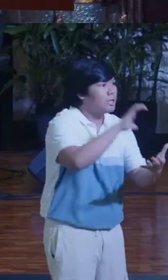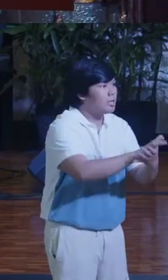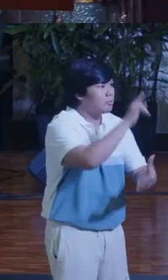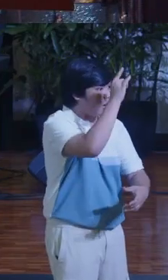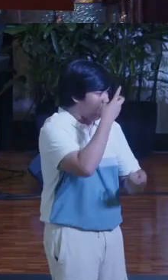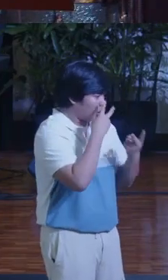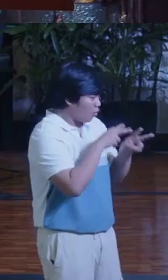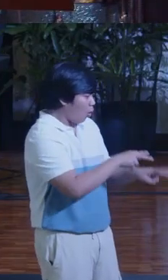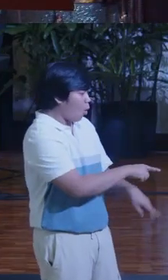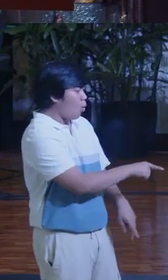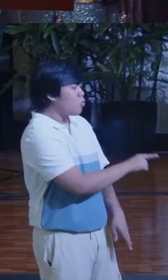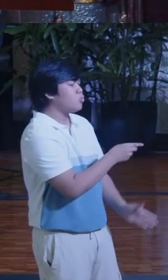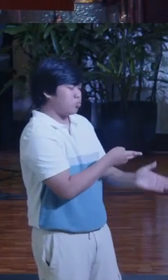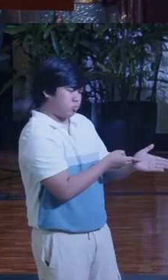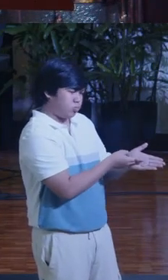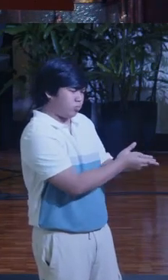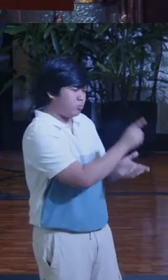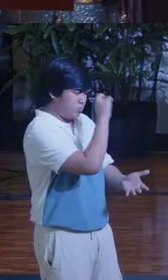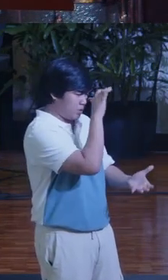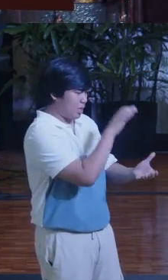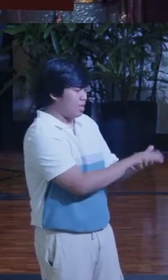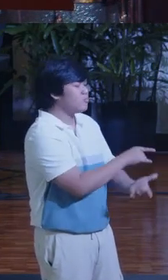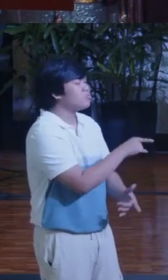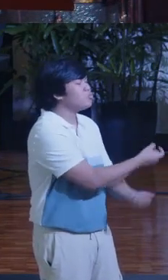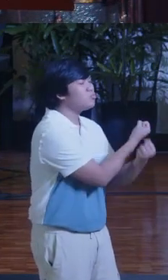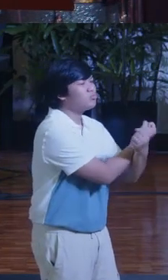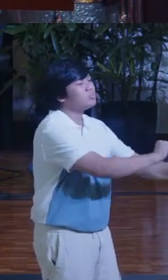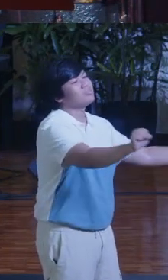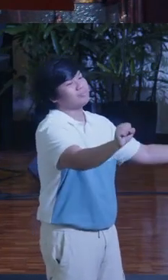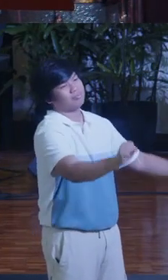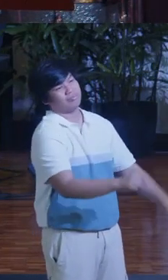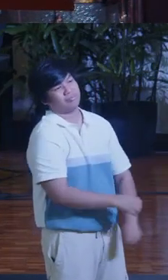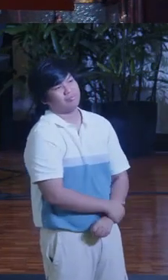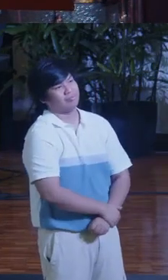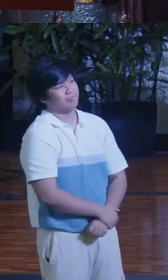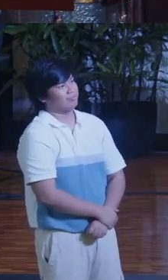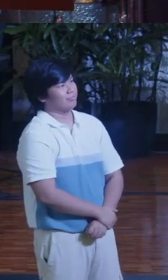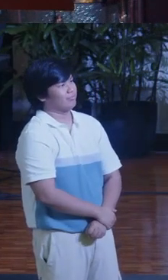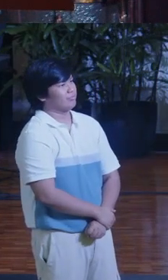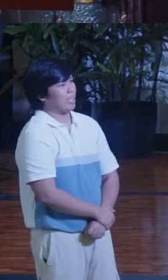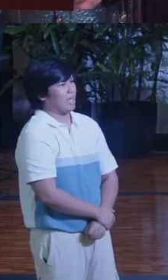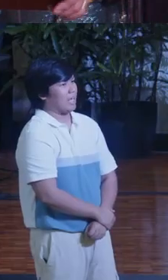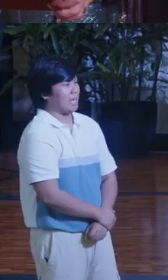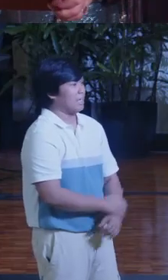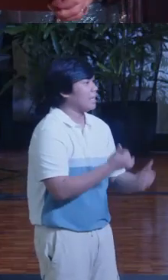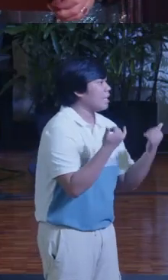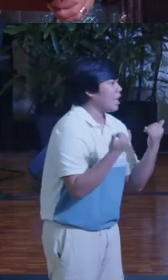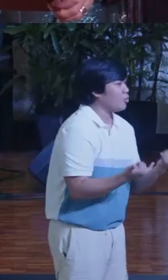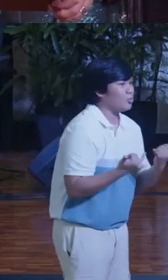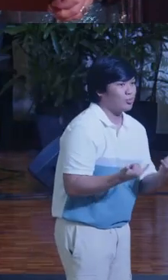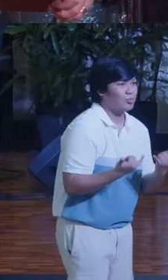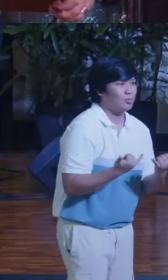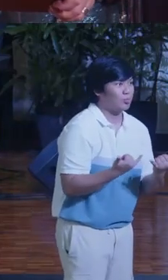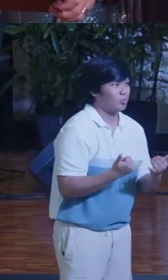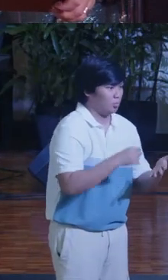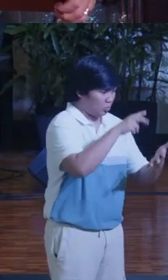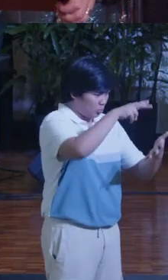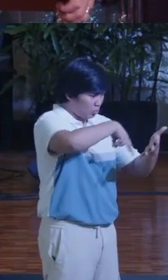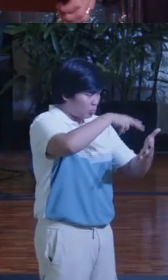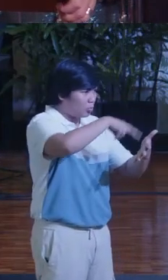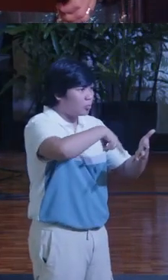justified before God. Genesis 16. Tignan natin kung gaano ka-righteous si